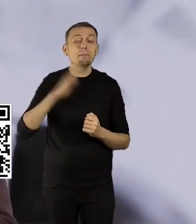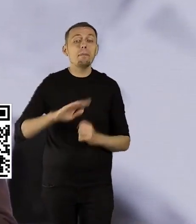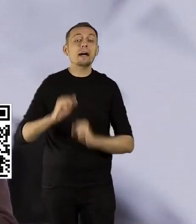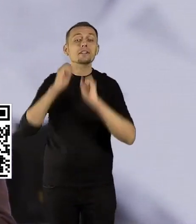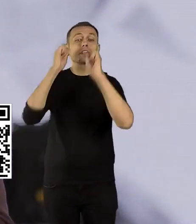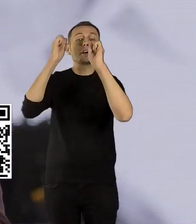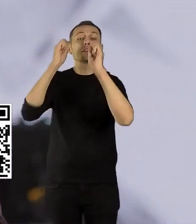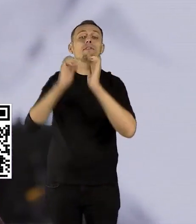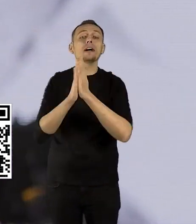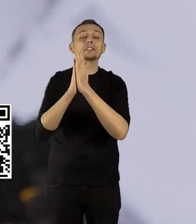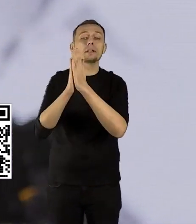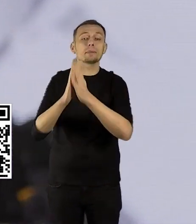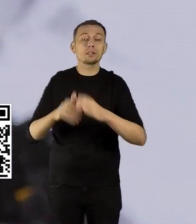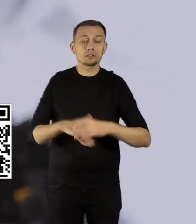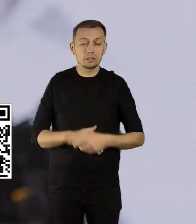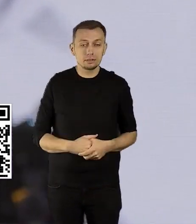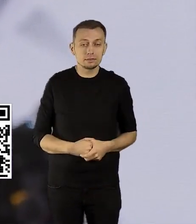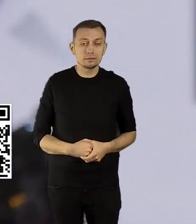Ja to zrobię za chwilę.